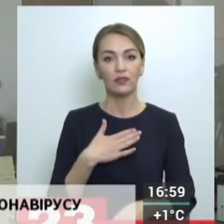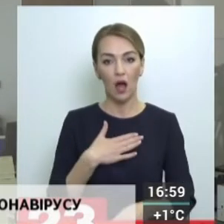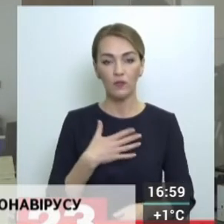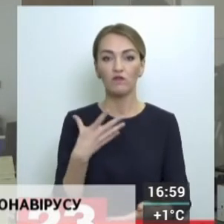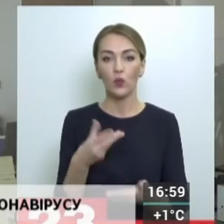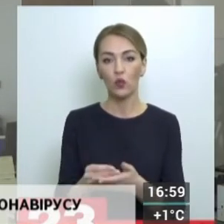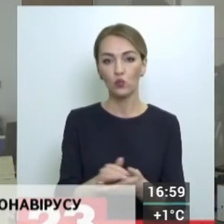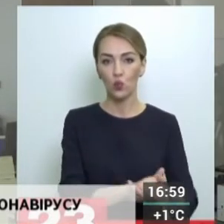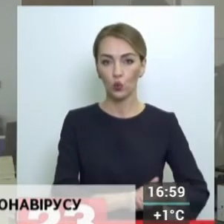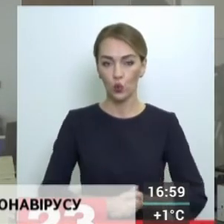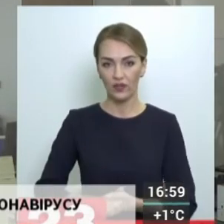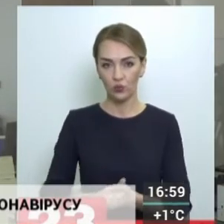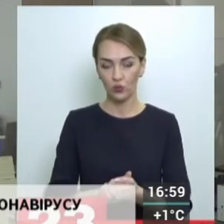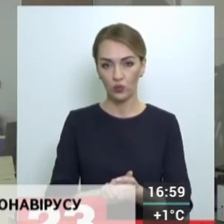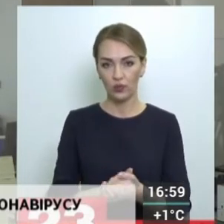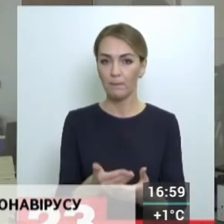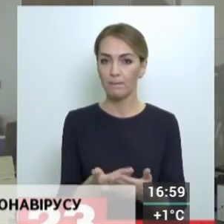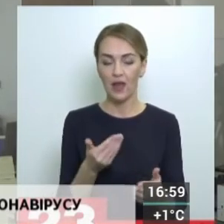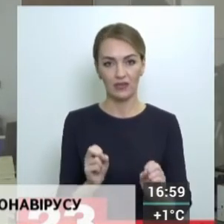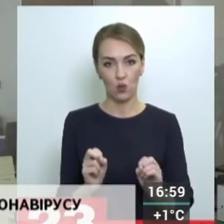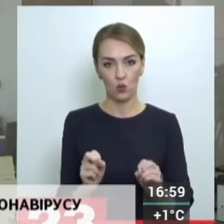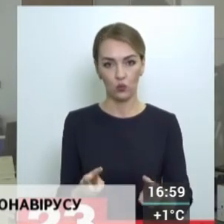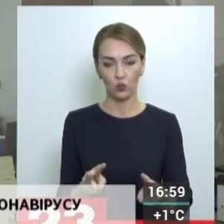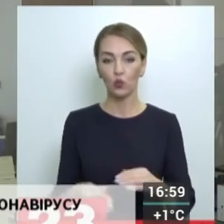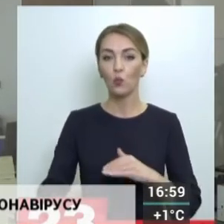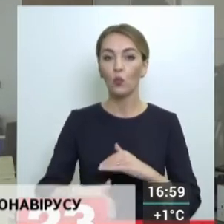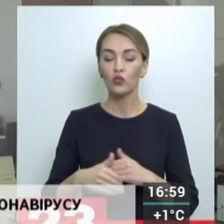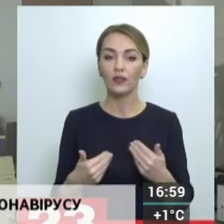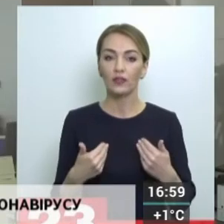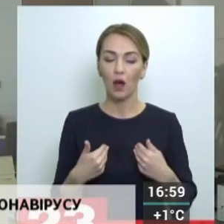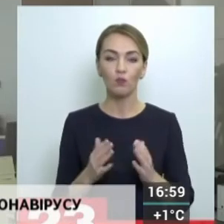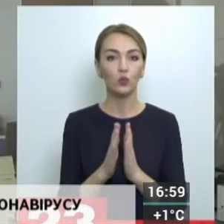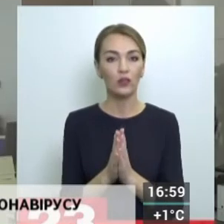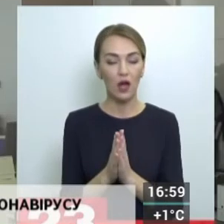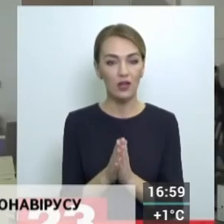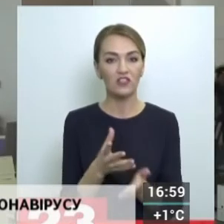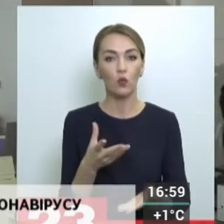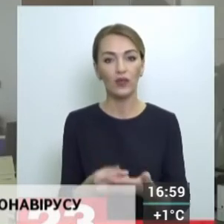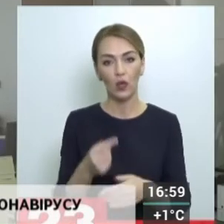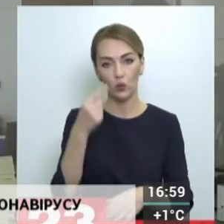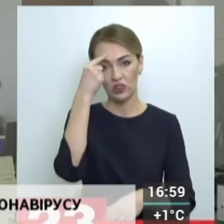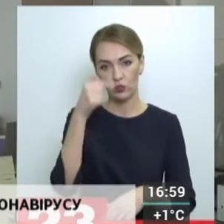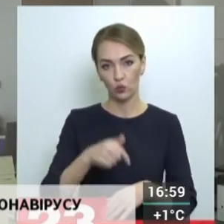згуртованістю перед загрозою. Допоможіть нам, будь ласка, своєю свідомістю.